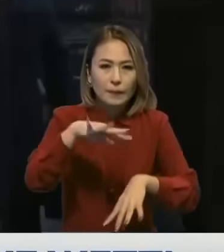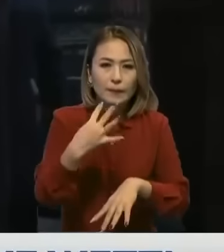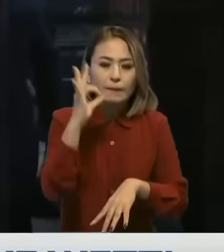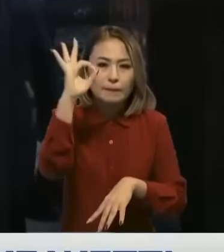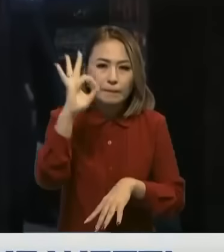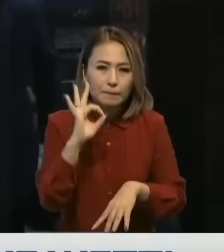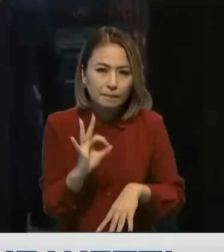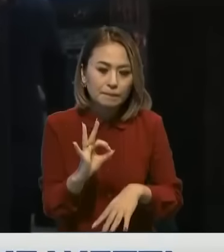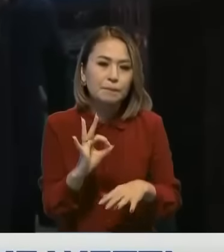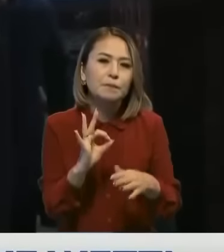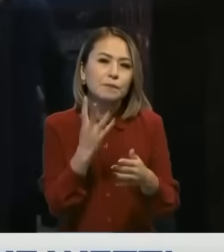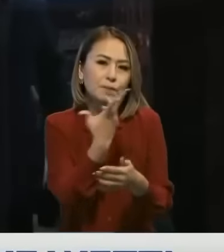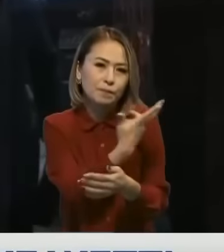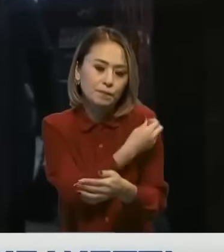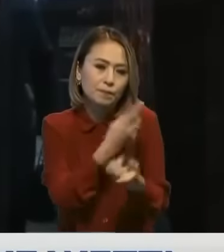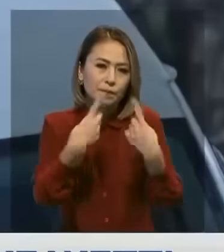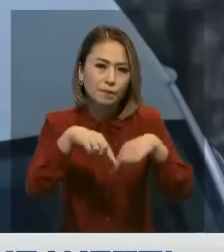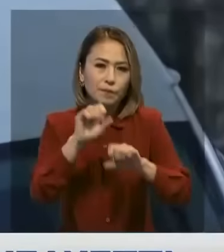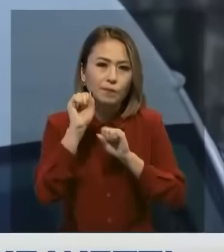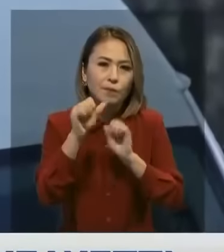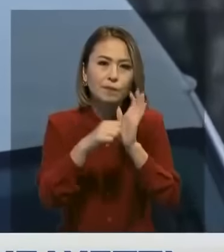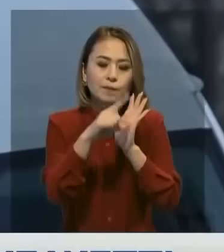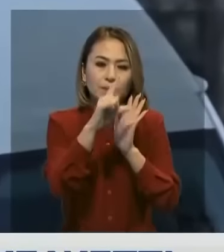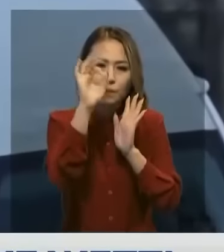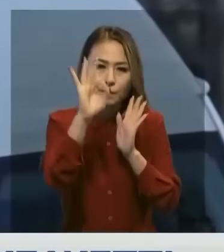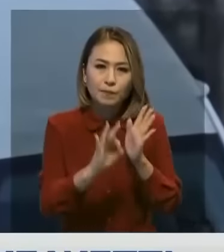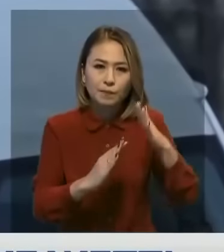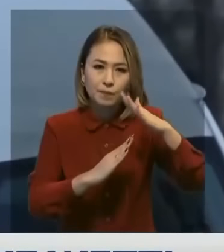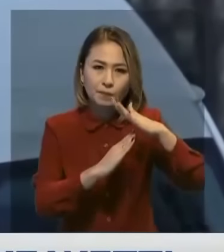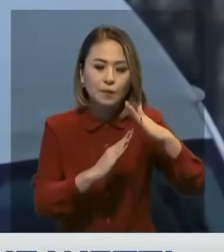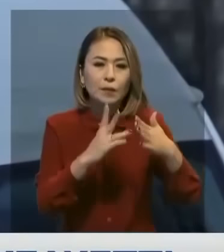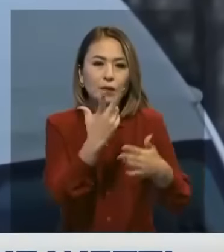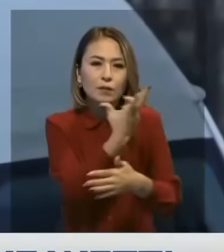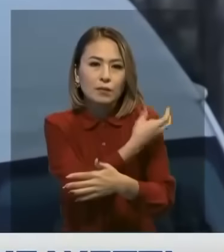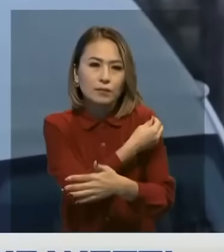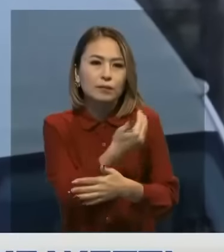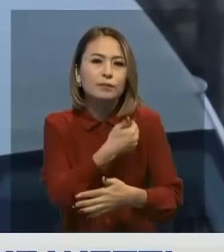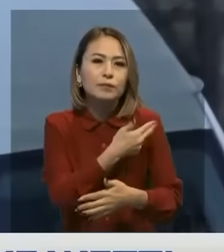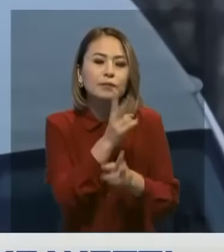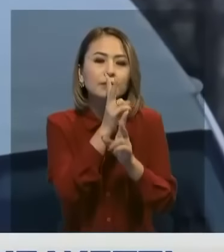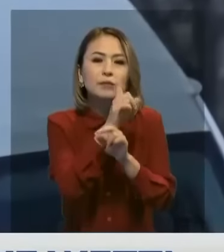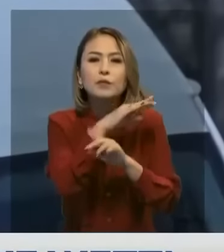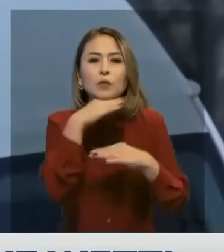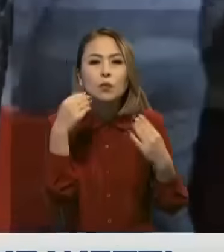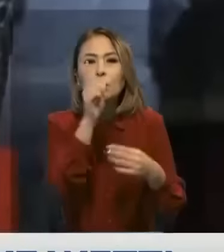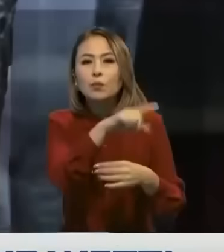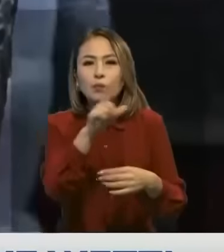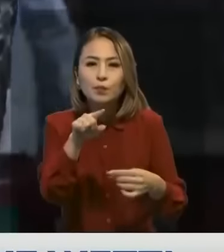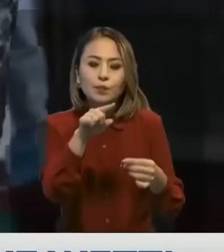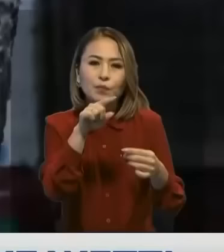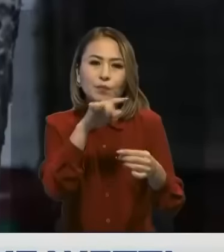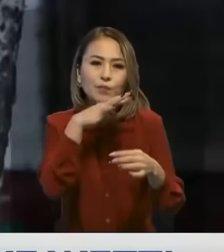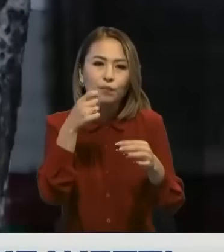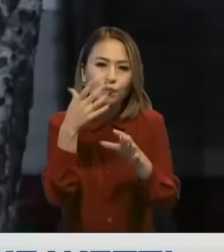халықтың 44% егіліп, ұжымдық иммунитет 61%-ке жеткен. Екпе салдырғысы келмейтін азаматтардың